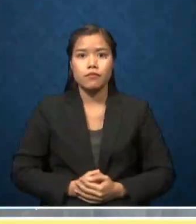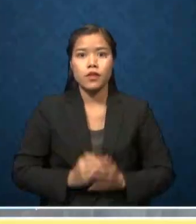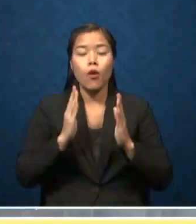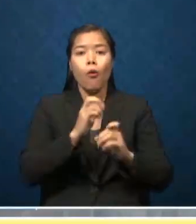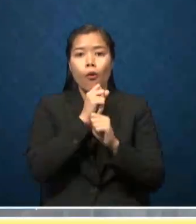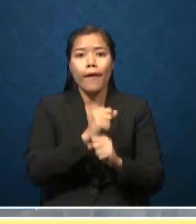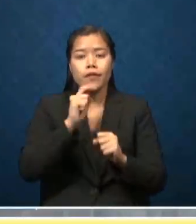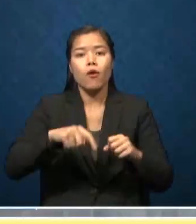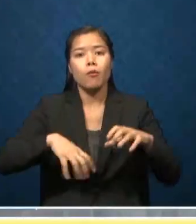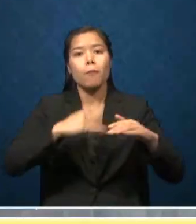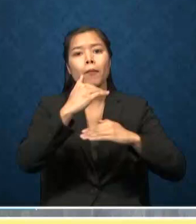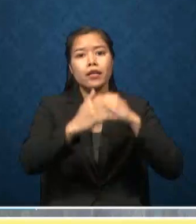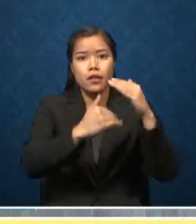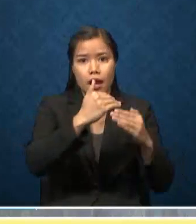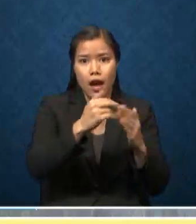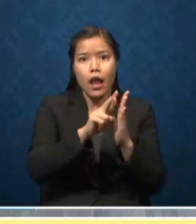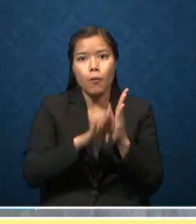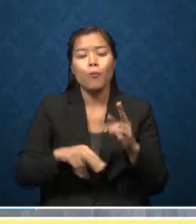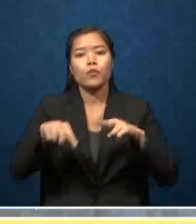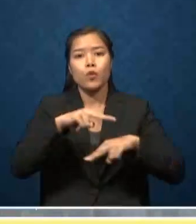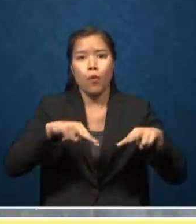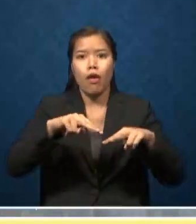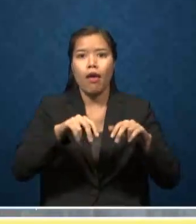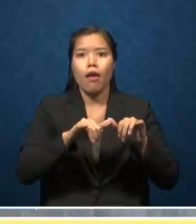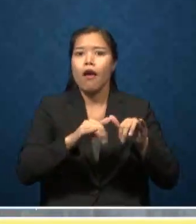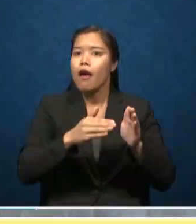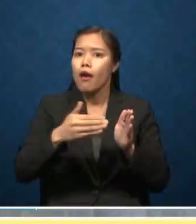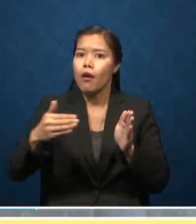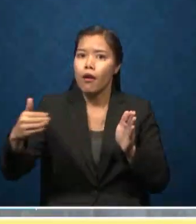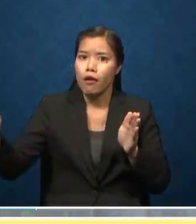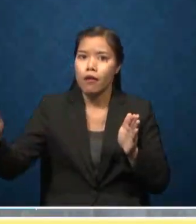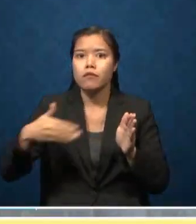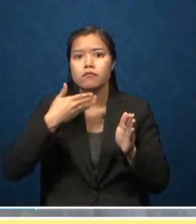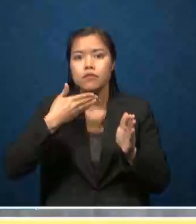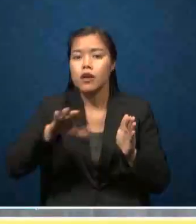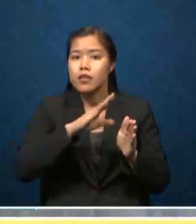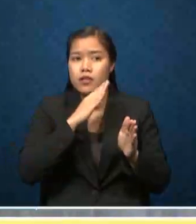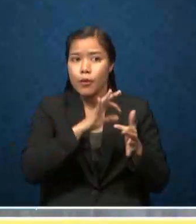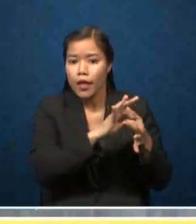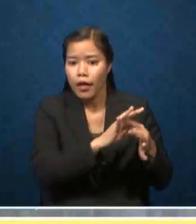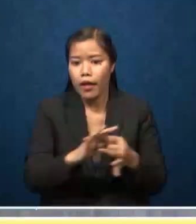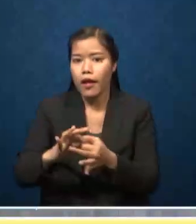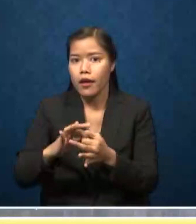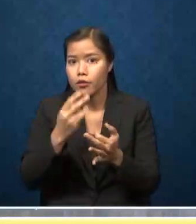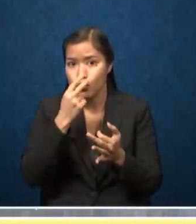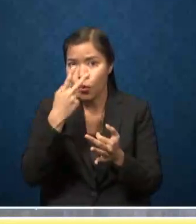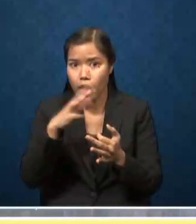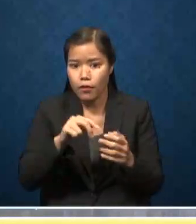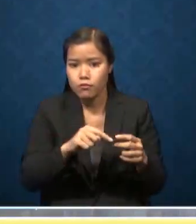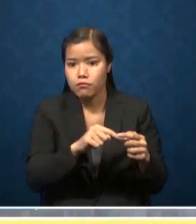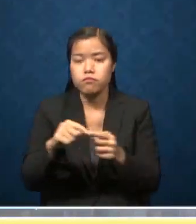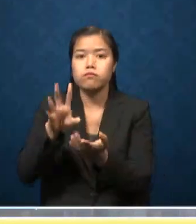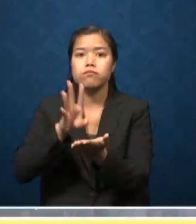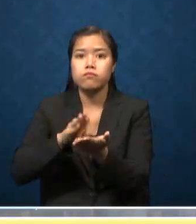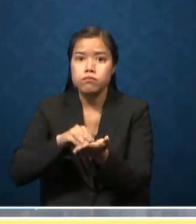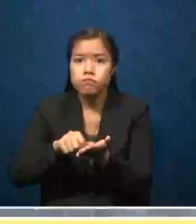มีการพัฒนาระบบดูแลระยะยาวและช่องทางชีวิตเพราะฉะนั้นมันเสริมกันครับถ้าท่านเหลียวไปดูตรงนั้นแล้วก็เอามา Backupไว้มันก็